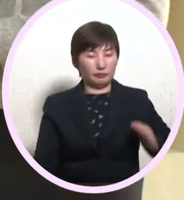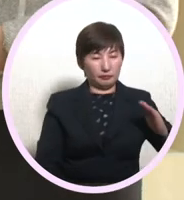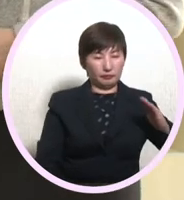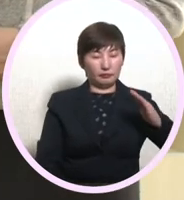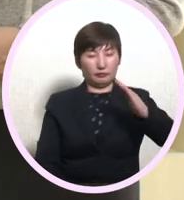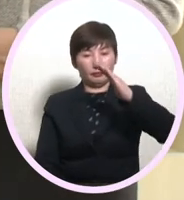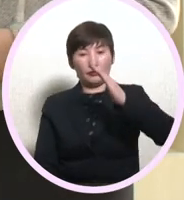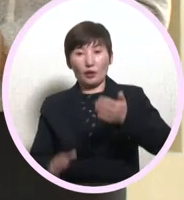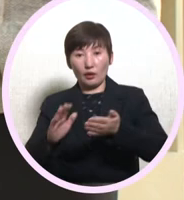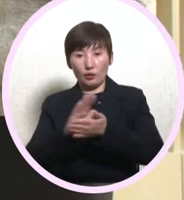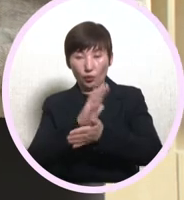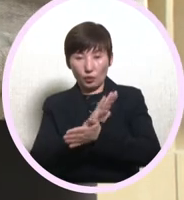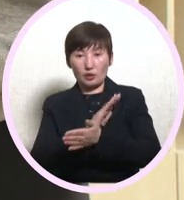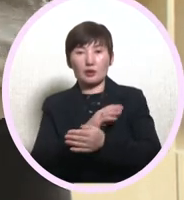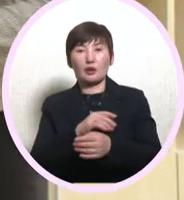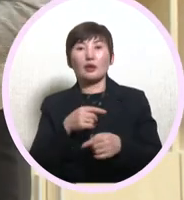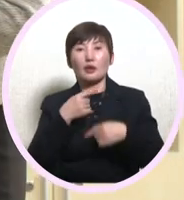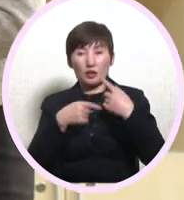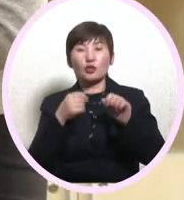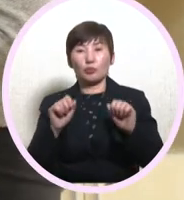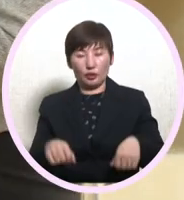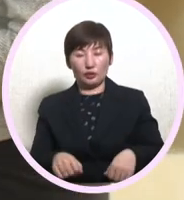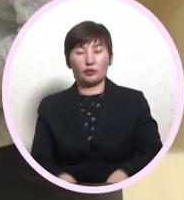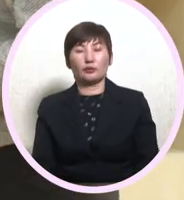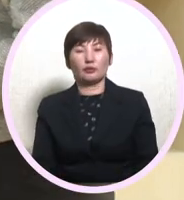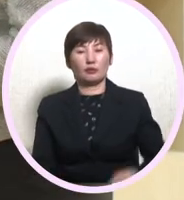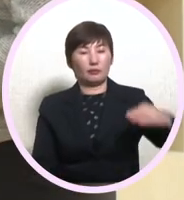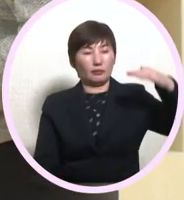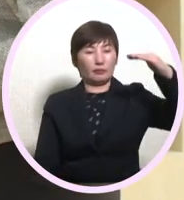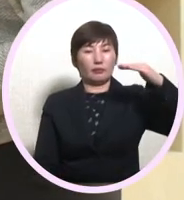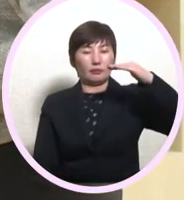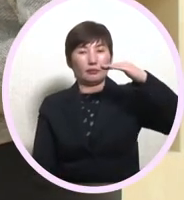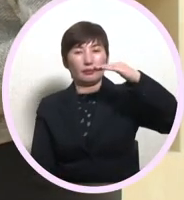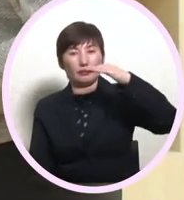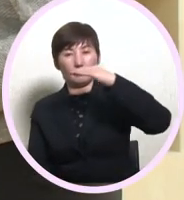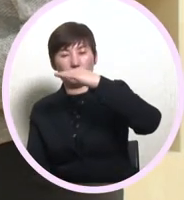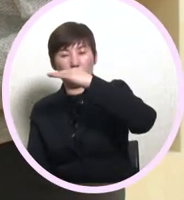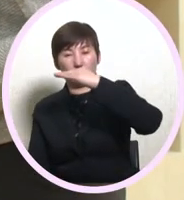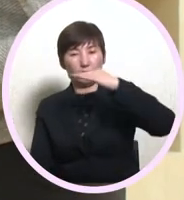би жигд хурцсан хөдөлгөө хийсэн байна. За дараагийн хоёр дахь хөдөлгөөн